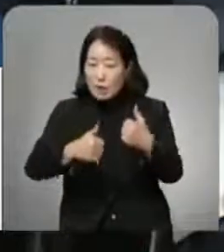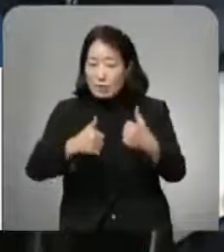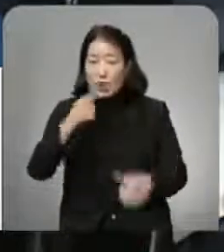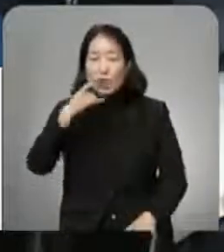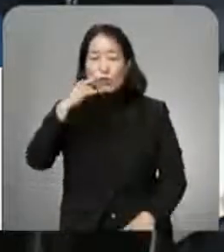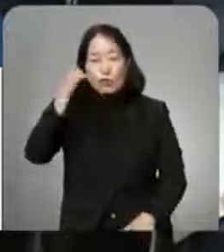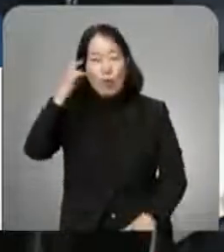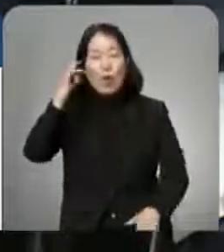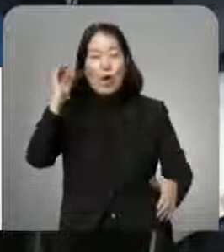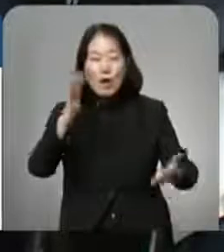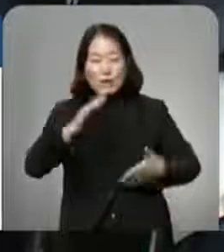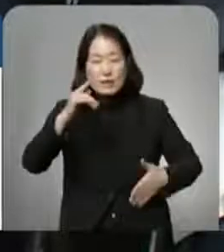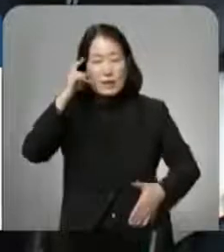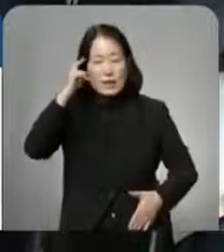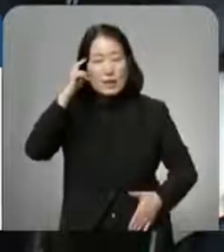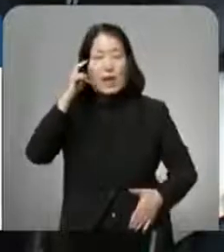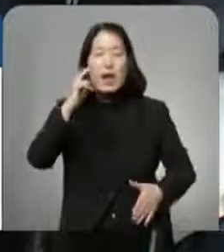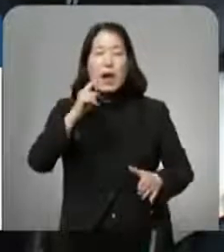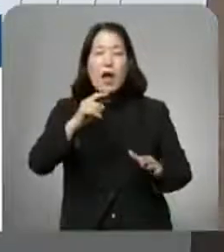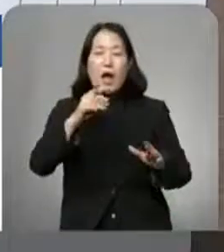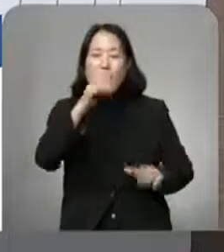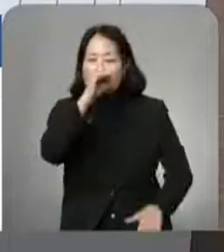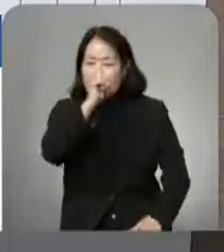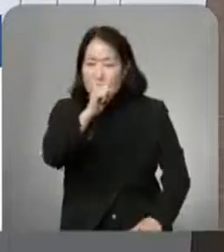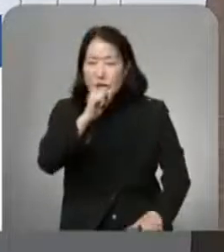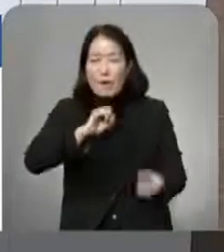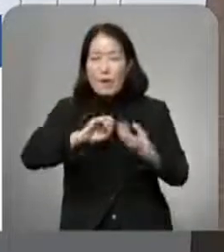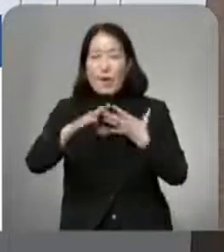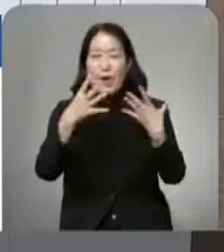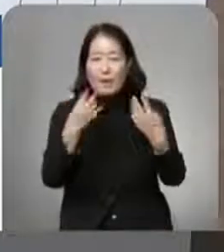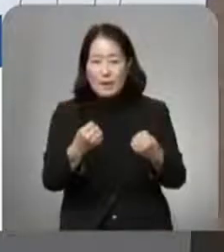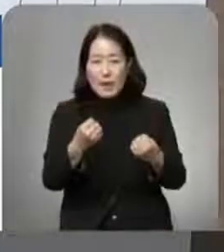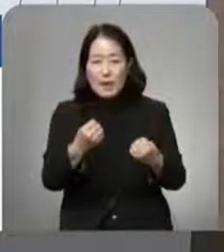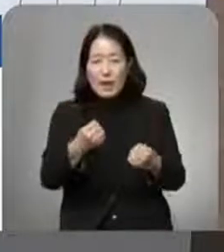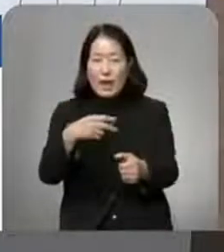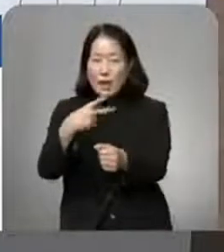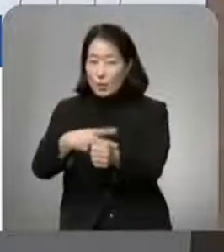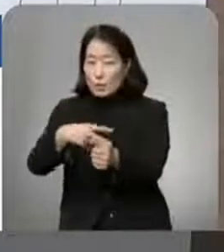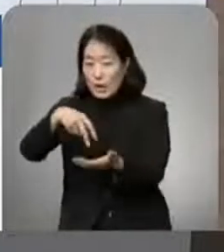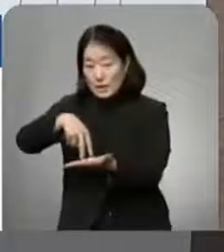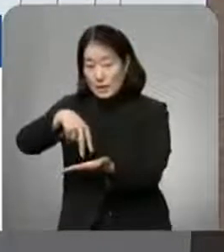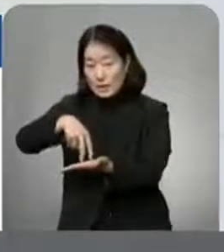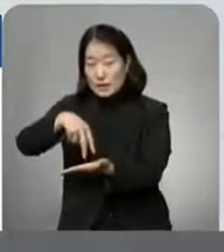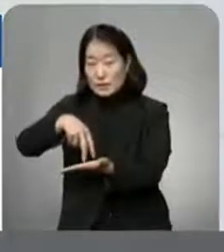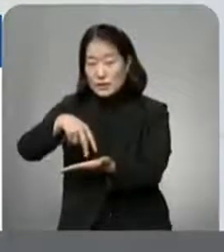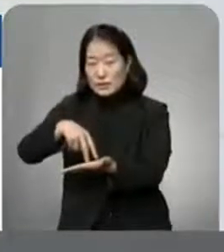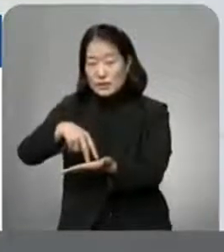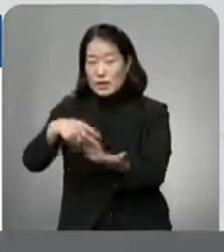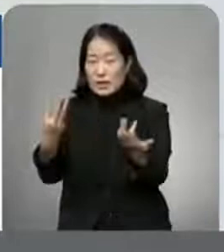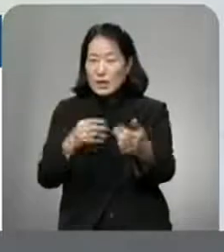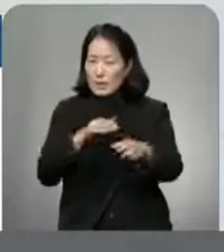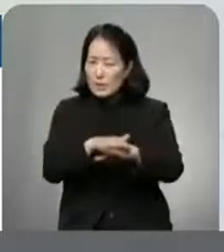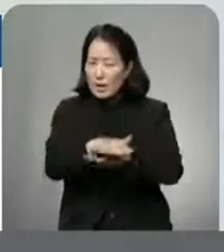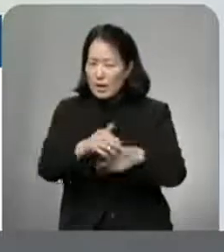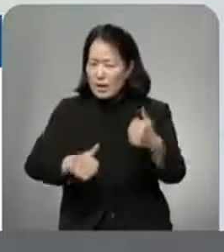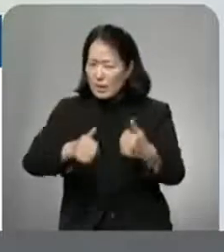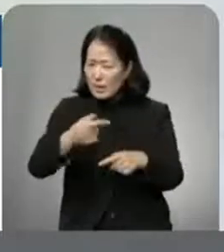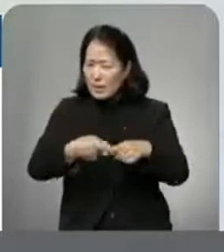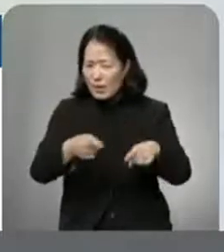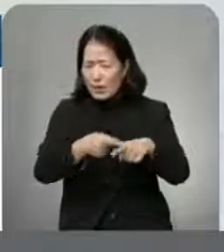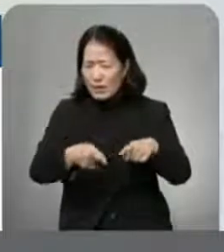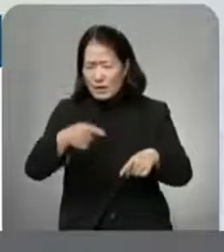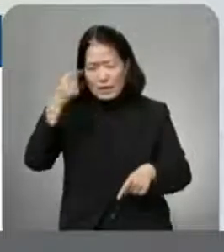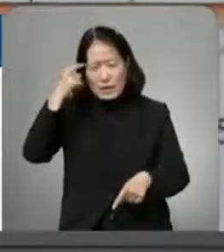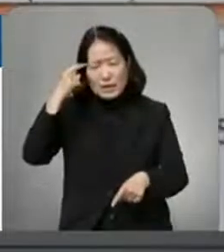학부모와 학생은 긍정적인 응답이 더 많았습니다 다만 교사들의 경우 강원도양평가에 대해